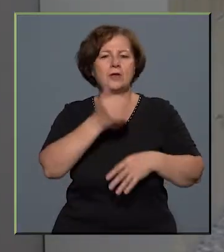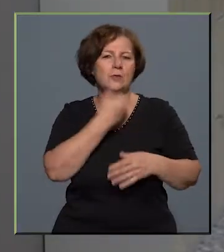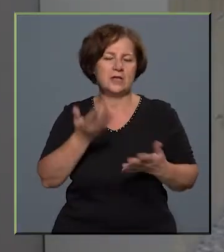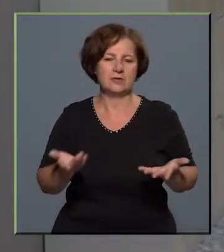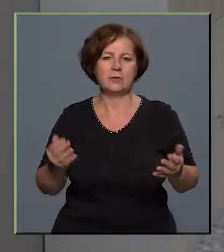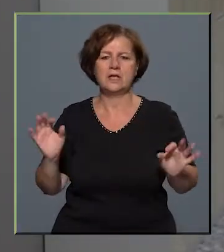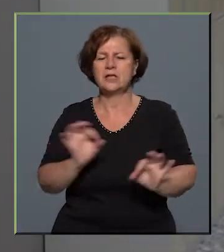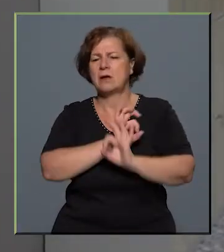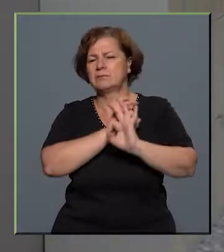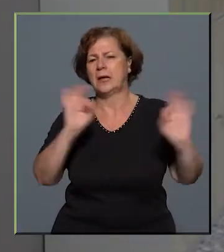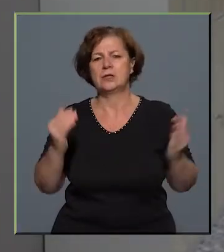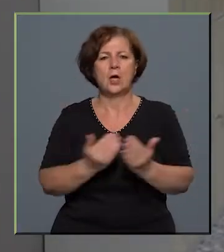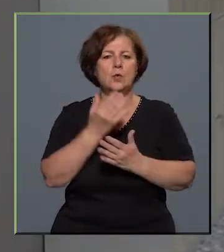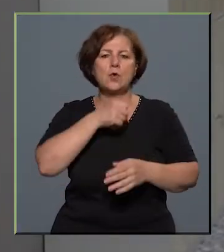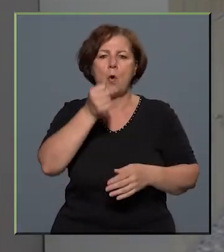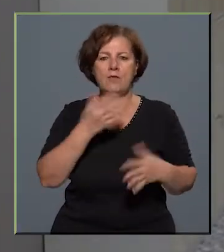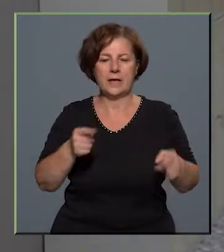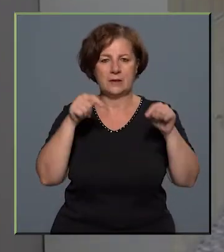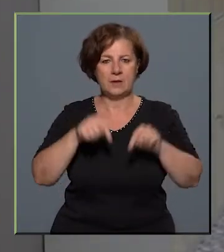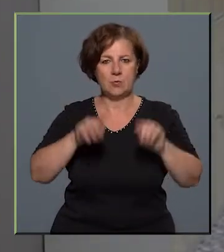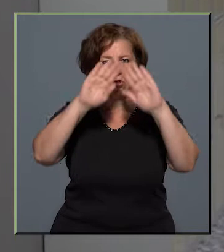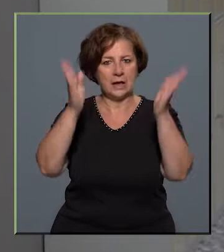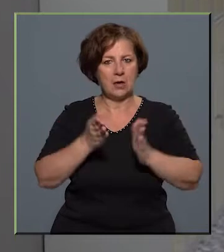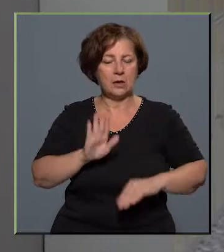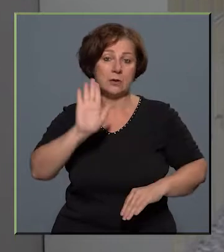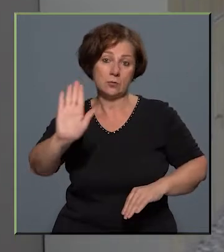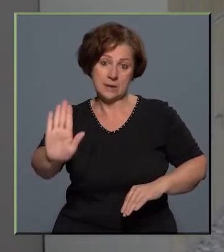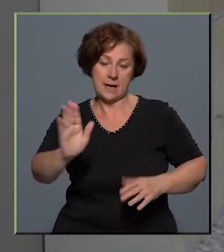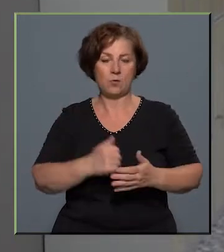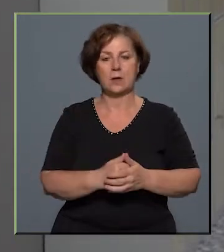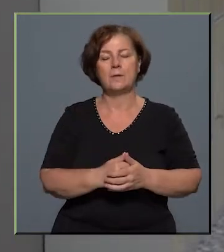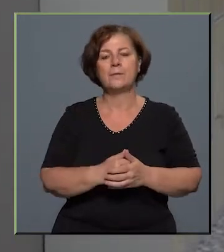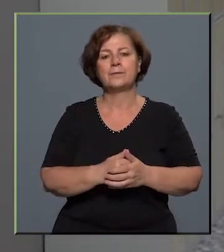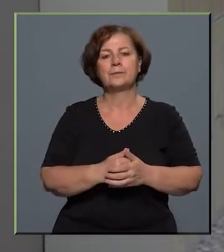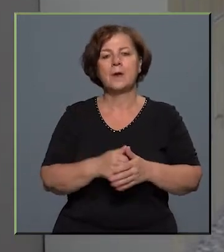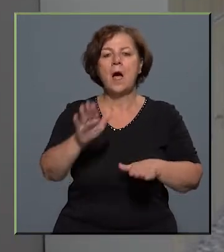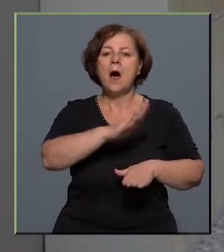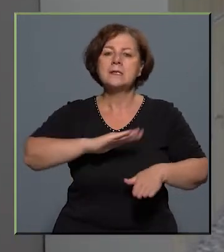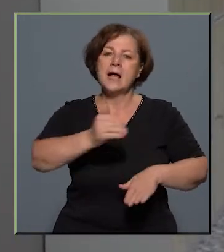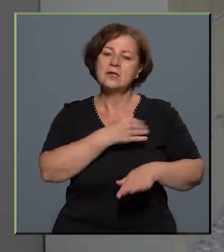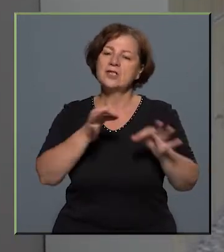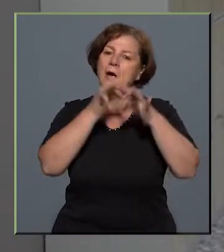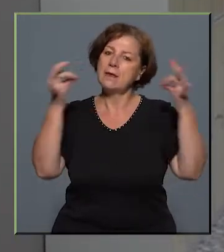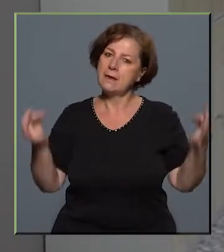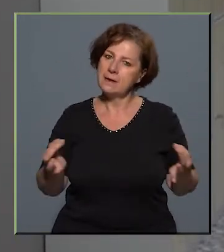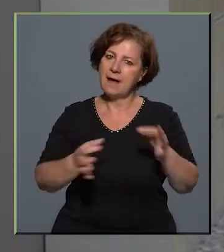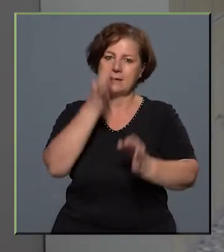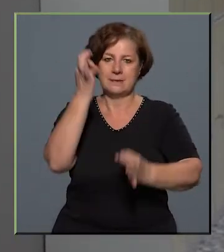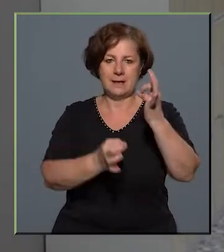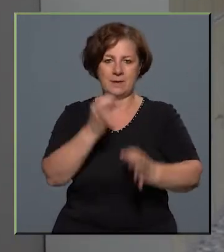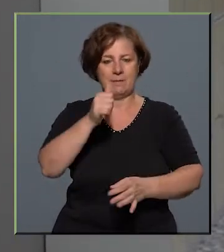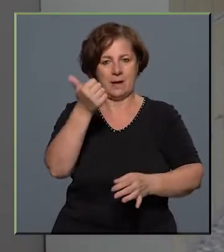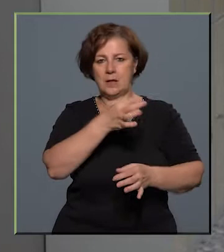ezt a vadonatúj óvodát, amit most kialakítottunk a számukra. Az általános iskola nyilván szeptember 1-én